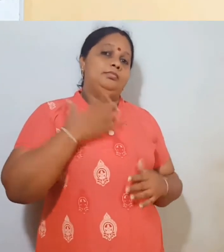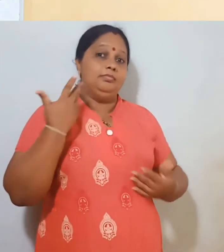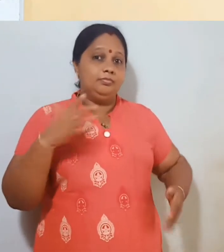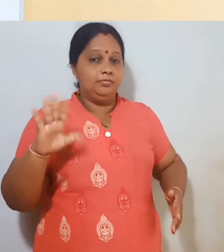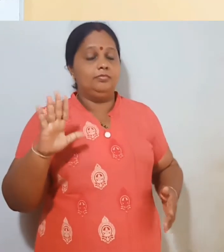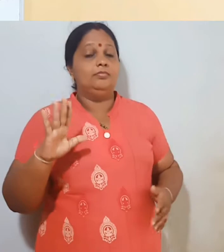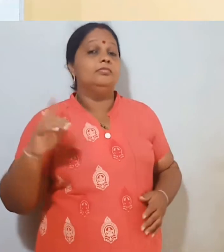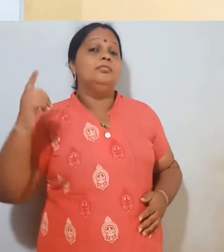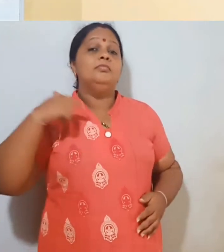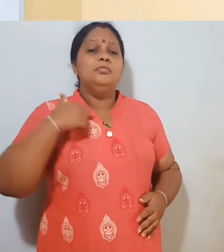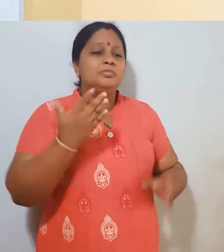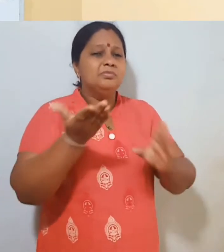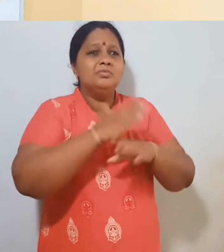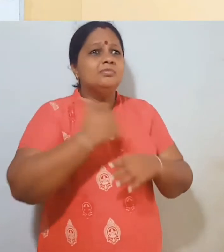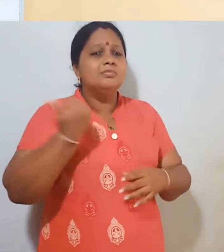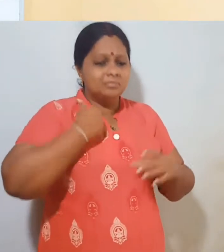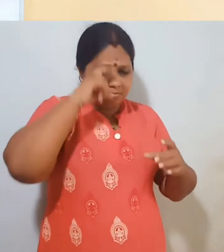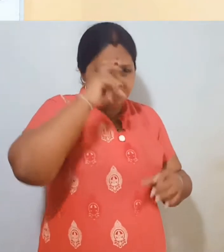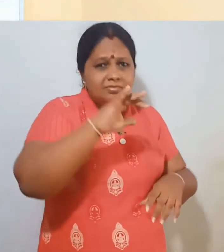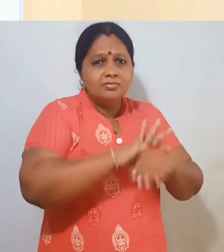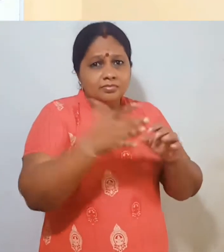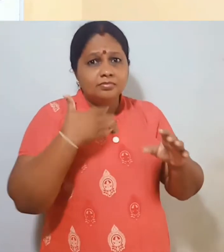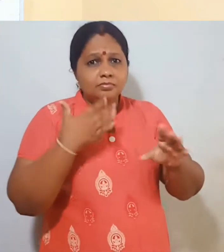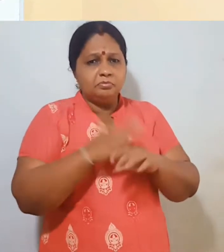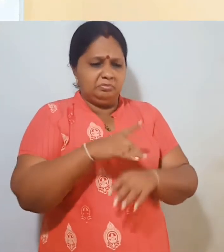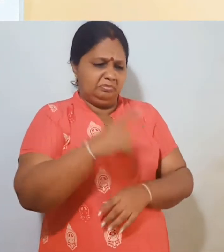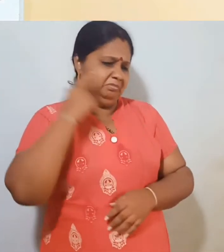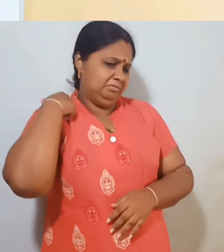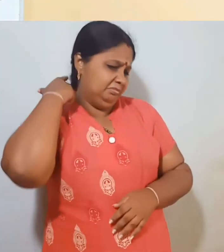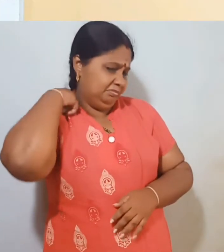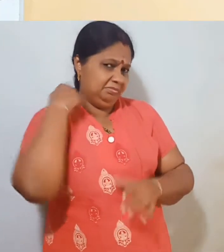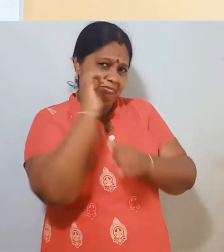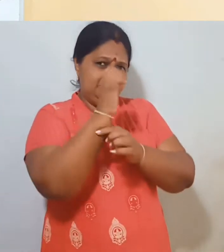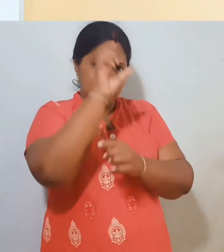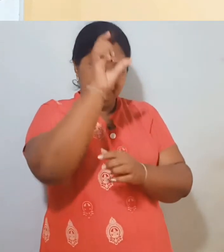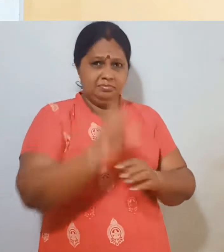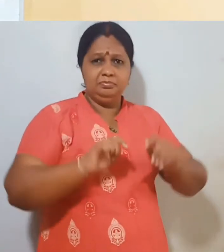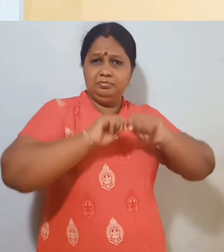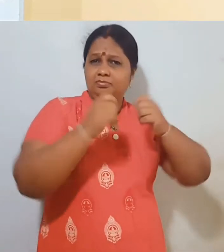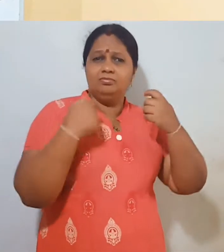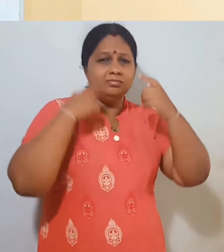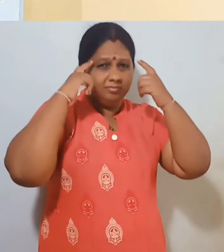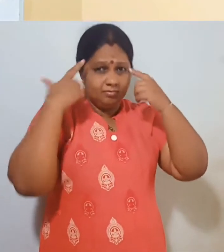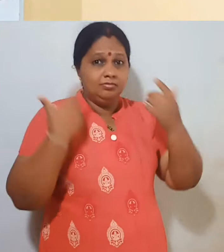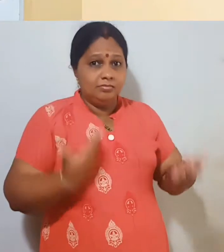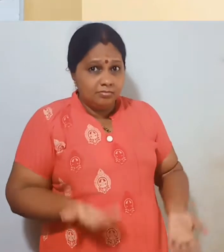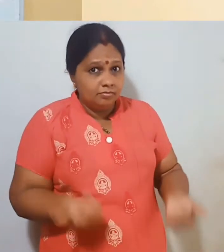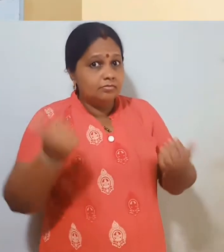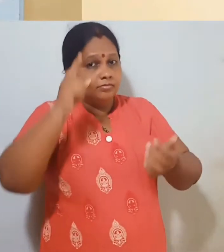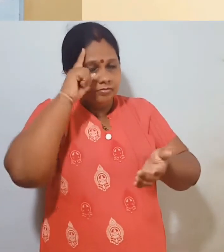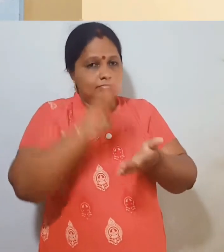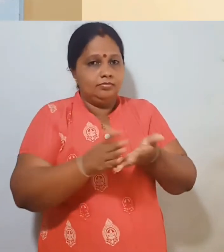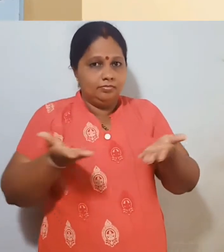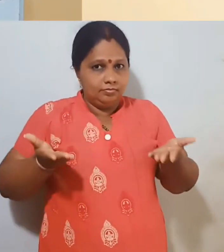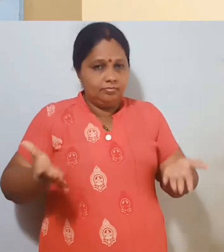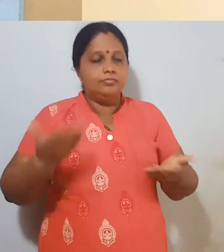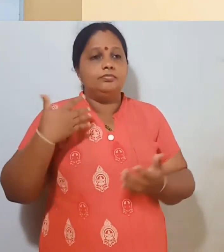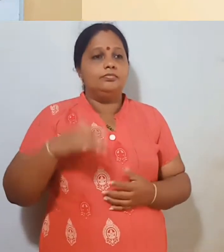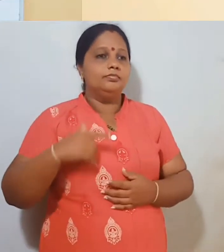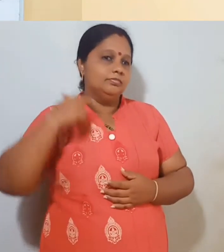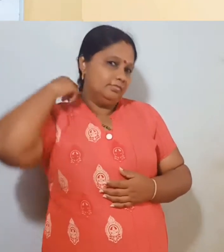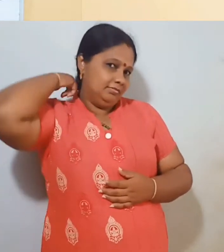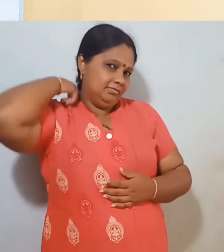உடைவு இருக்கலாம் என்று எங்களுக்கு ஒரு எண்ணம் இருக்கணும். அதால நாங்கள் தூக்கி ஏற்றக்குள்ள மிச்சம் கவனமாக இருக்கணும். கழுத்து பகுதி மட்டும்